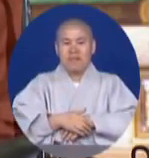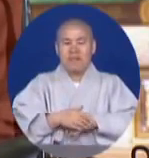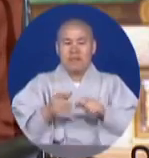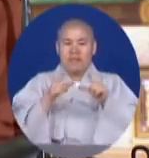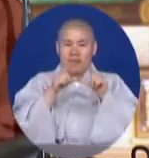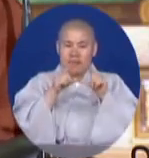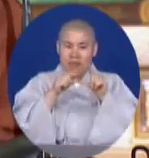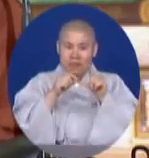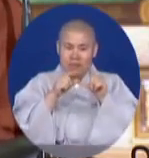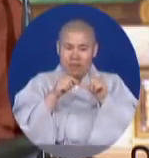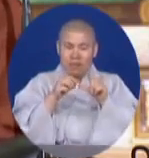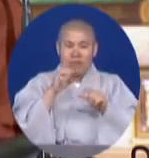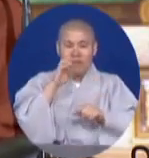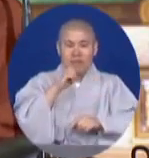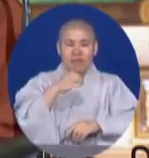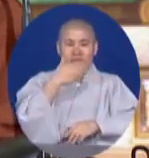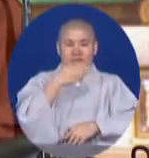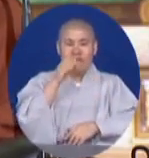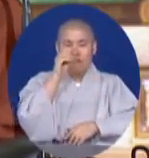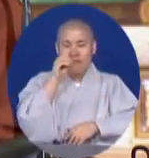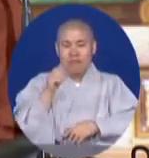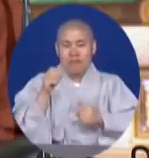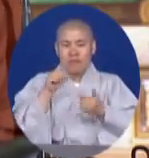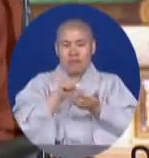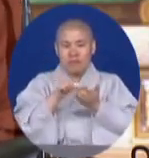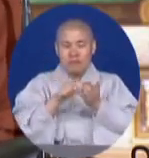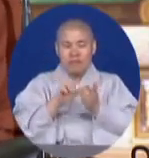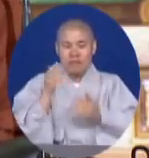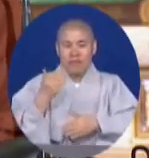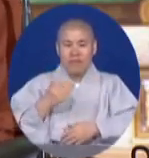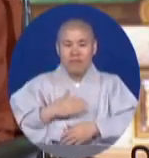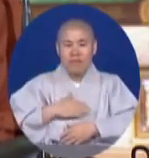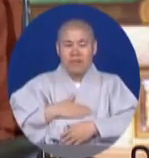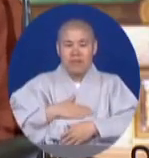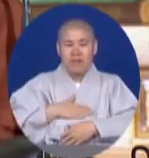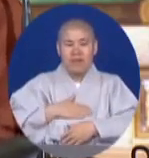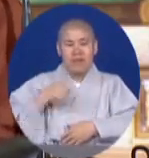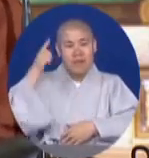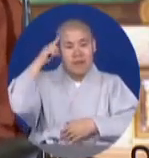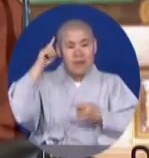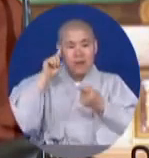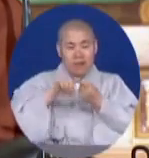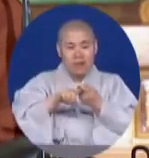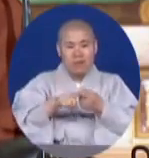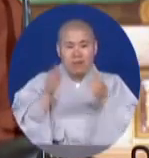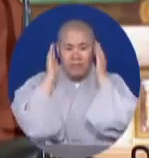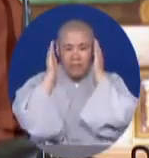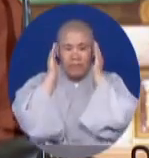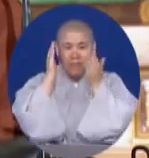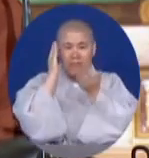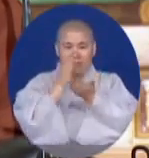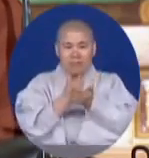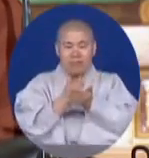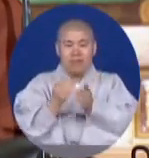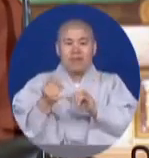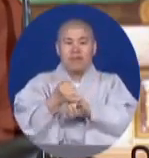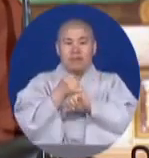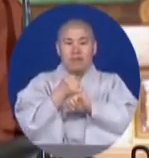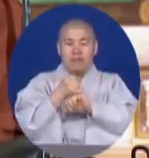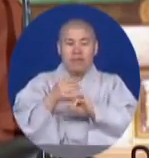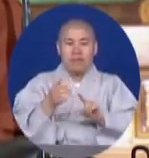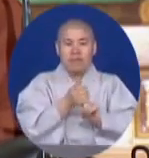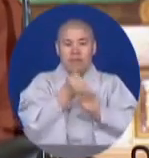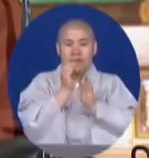거의 9구쯤 돼요. 이러니까 자기 소견으로 도닦지 말고 꼭